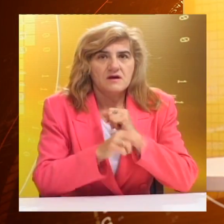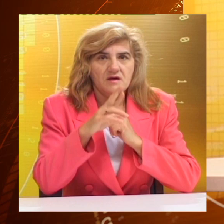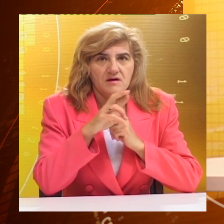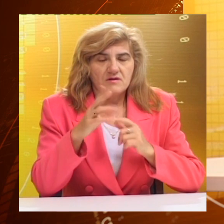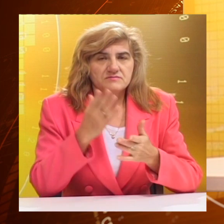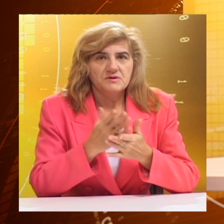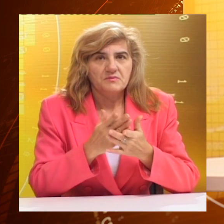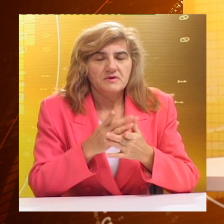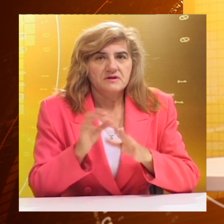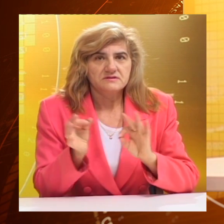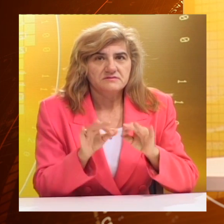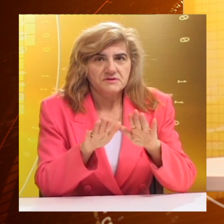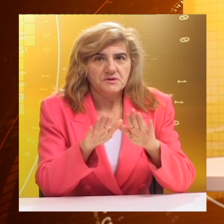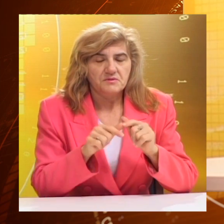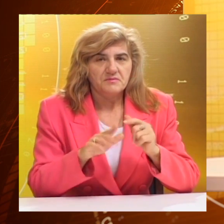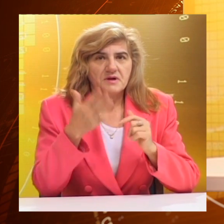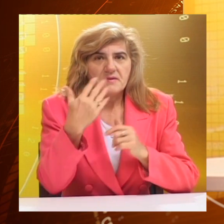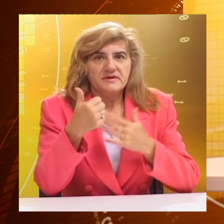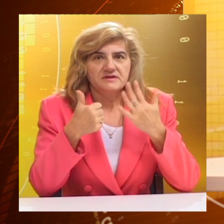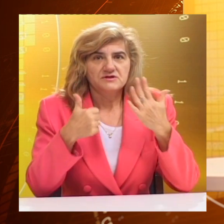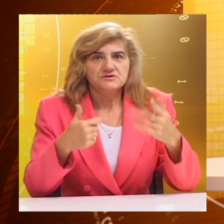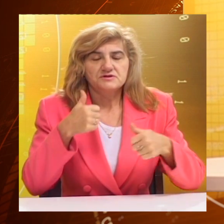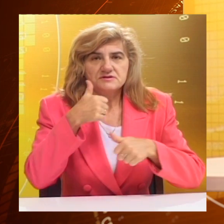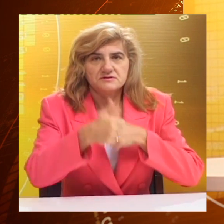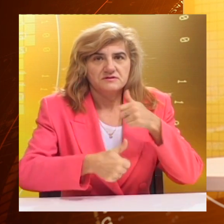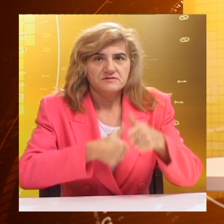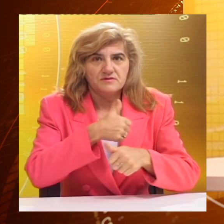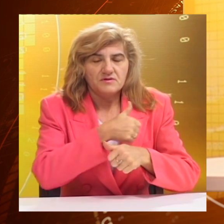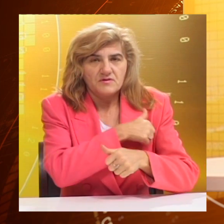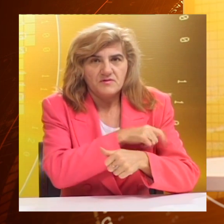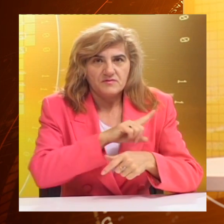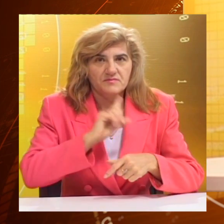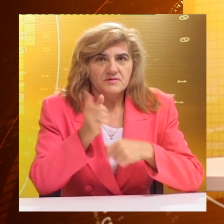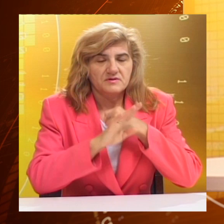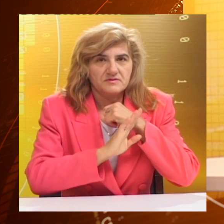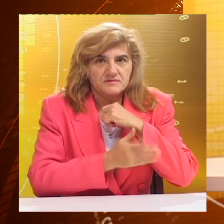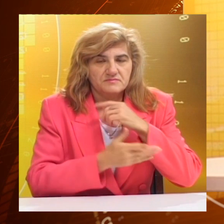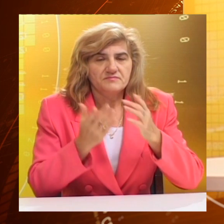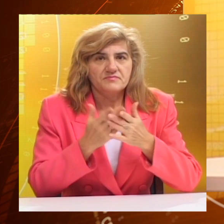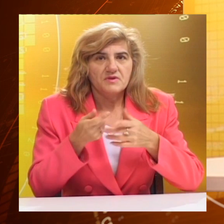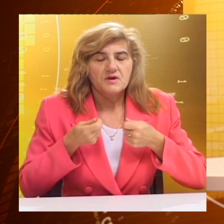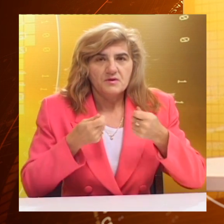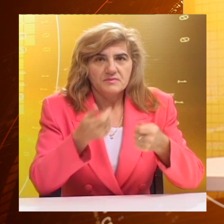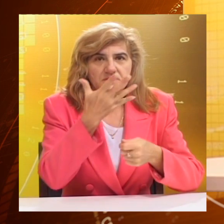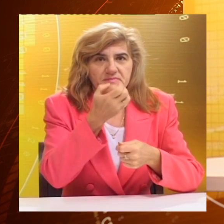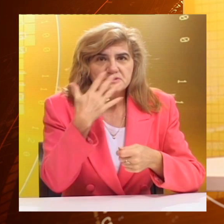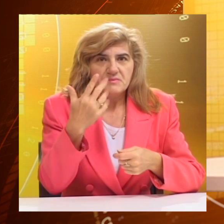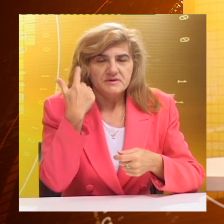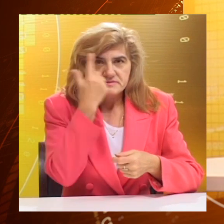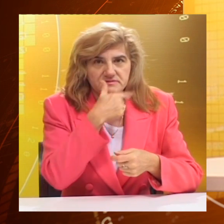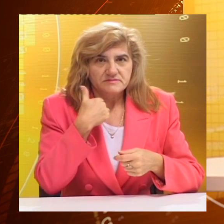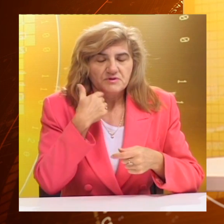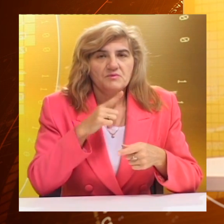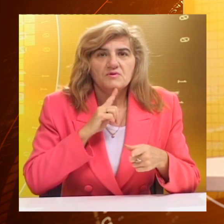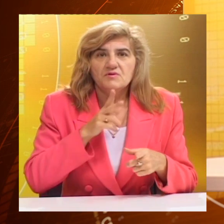Na Ekonomskom fakultetu održan je svečan prijem 56. generacije Brucoša. Na odeljenjima u Subotici i Novom Sadu upisano je